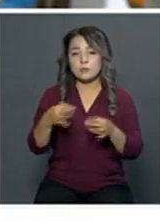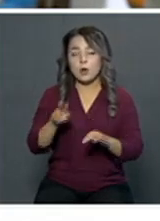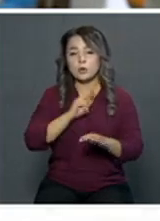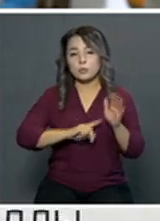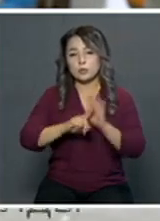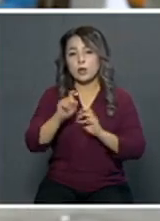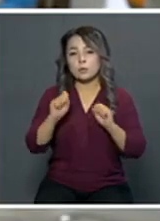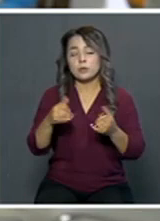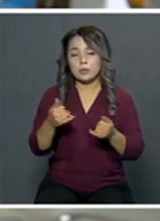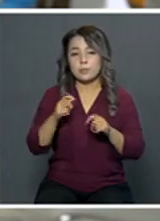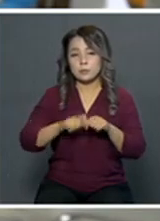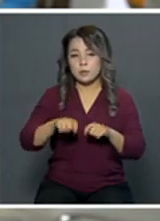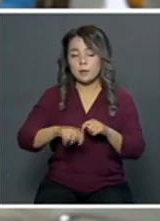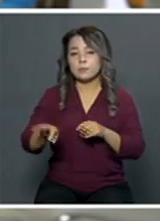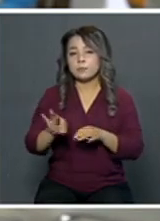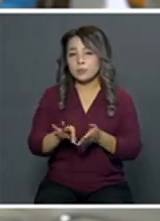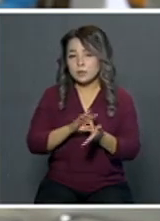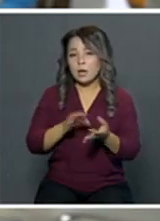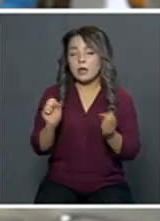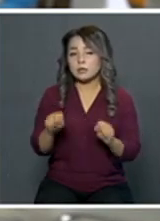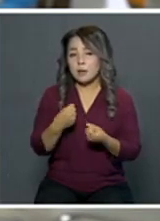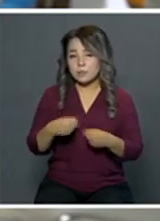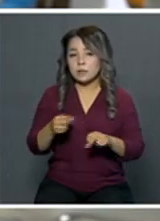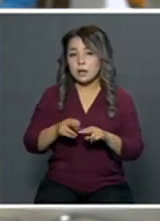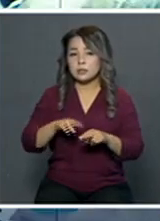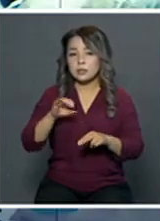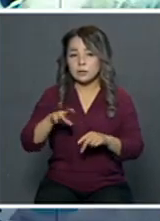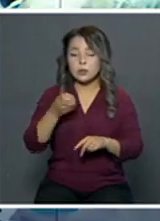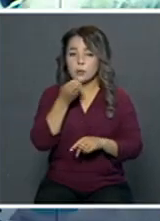бізде экспресс-тест өте жақсы көмек беріп жатыр біздің жұмысымызда.